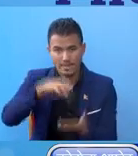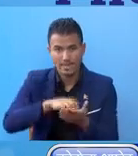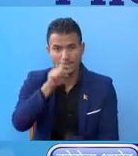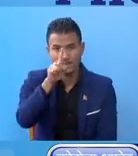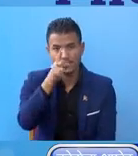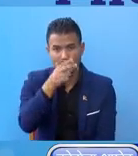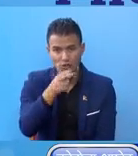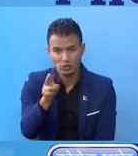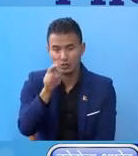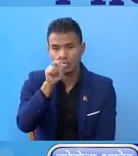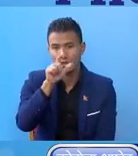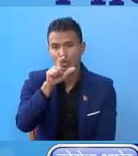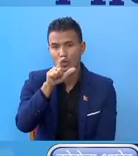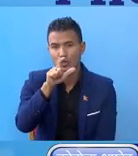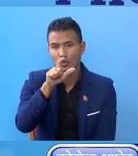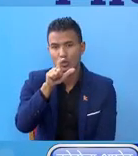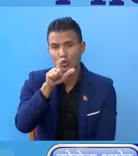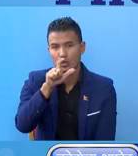जना हुनुहुन्छ